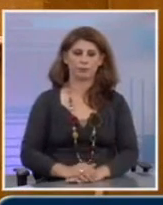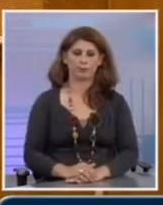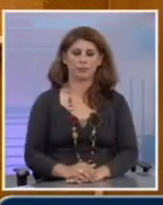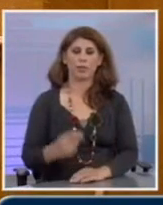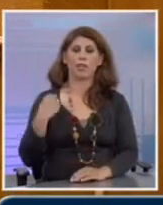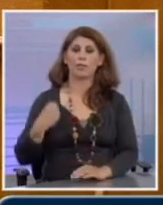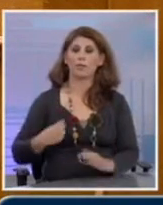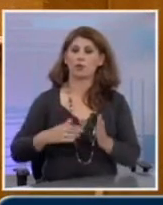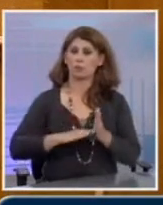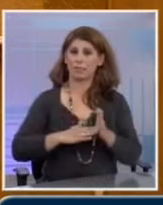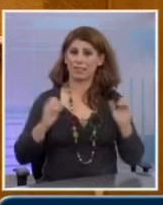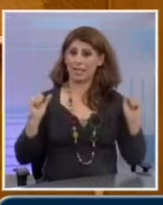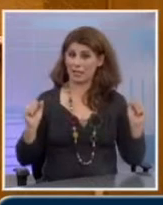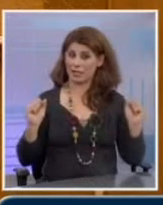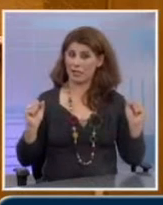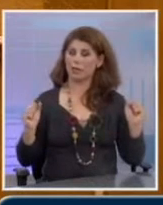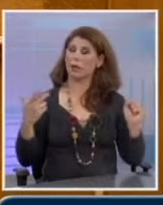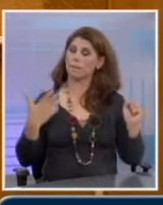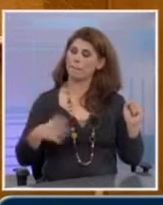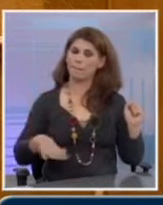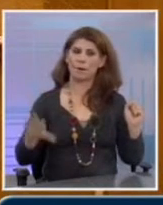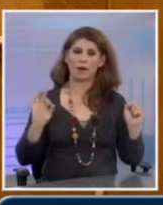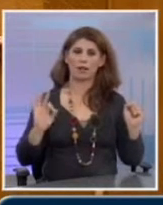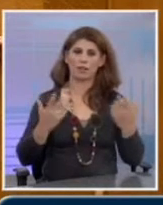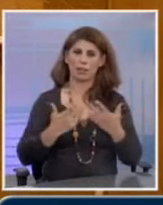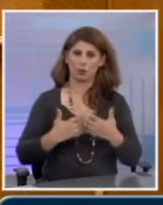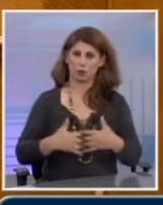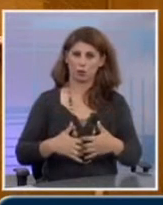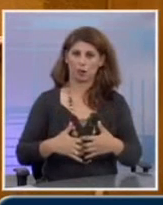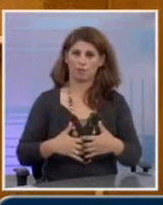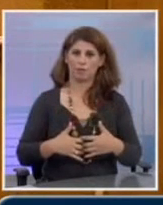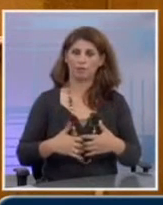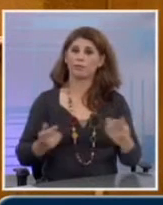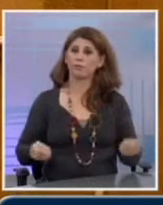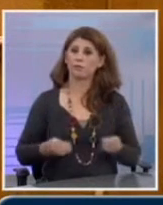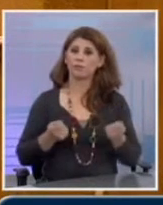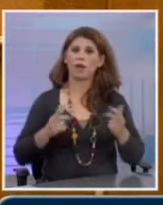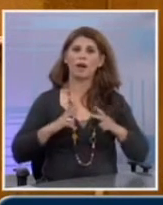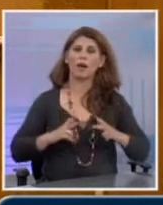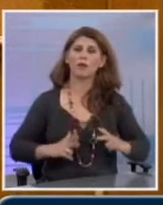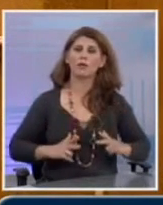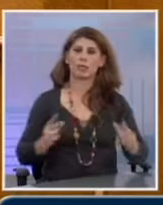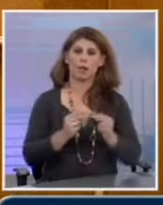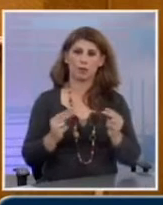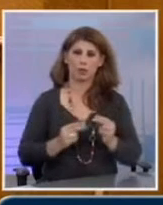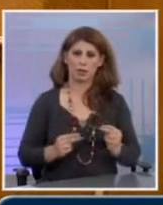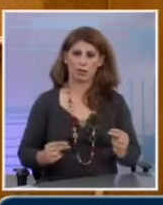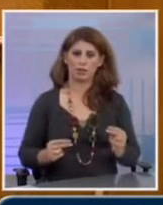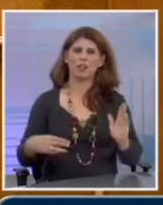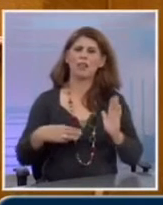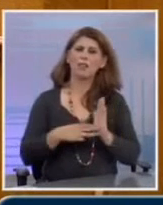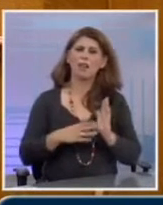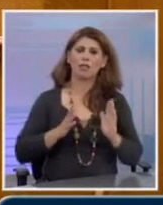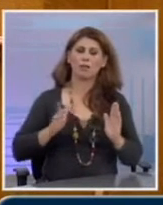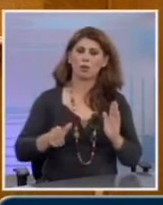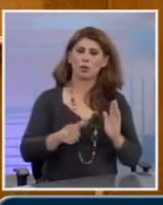δημόσιες υπηρεσίες υγείας, η οποία ήδη έχει αρχίσει να λειτουργεί και να παράγει ανακουφιστικά αποτελέσματα για χιλιάδες